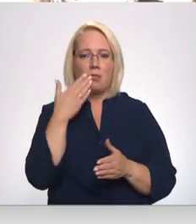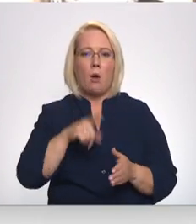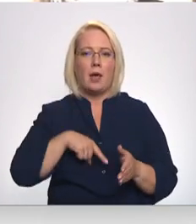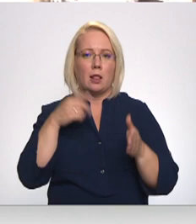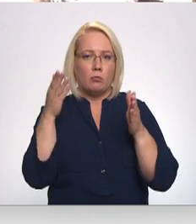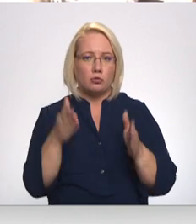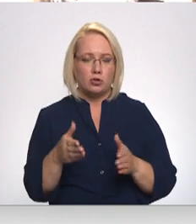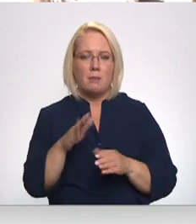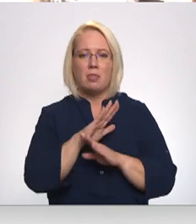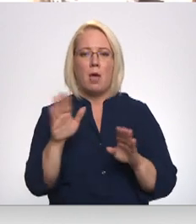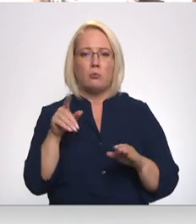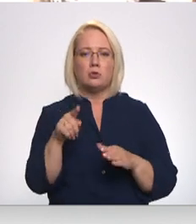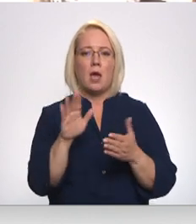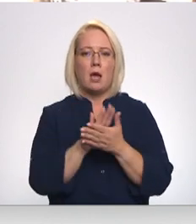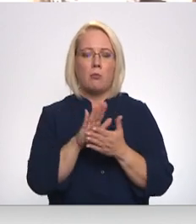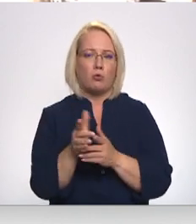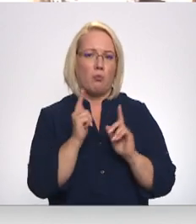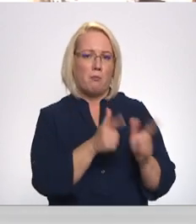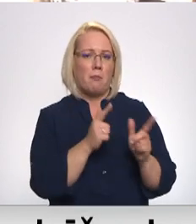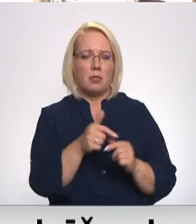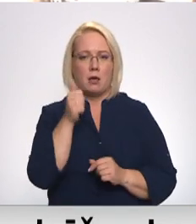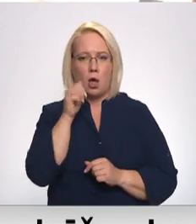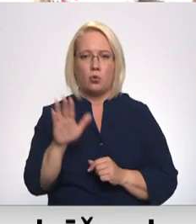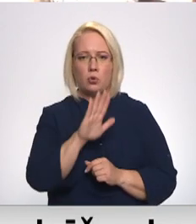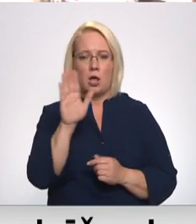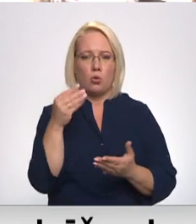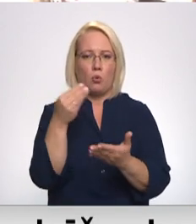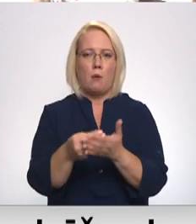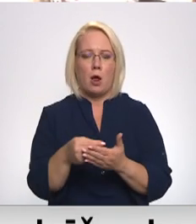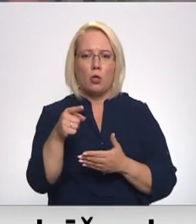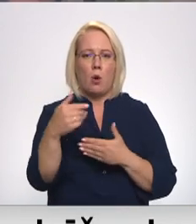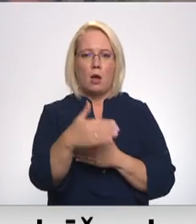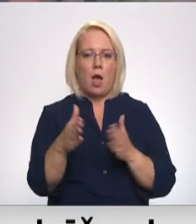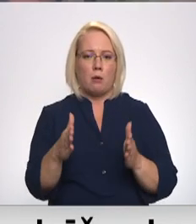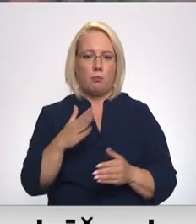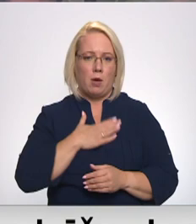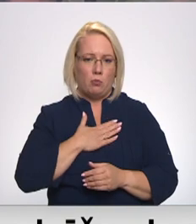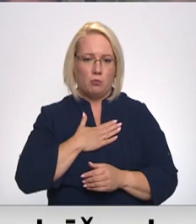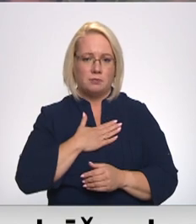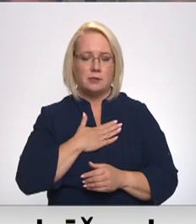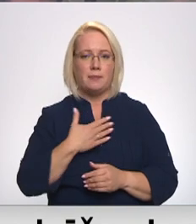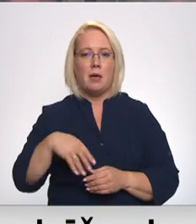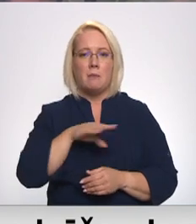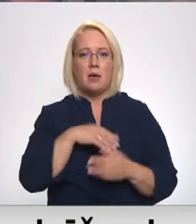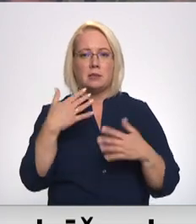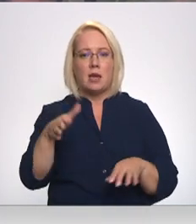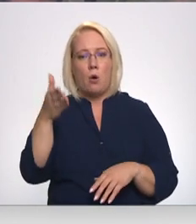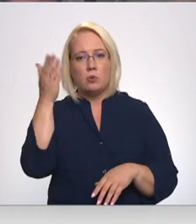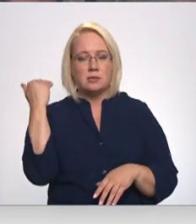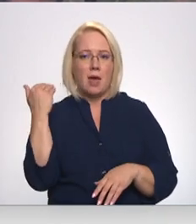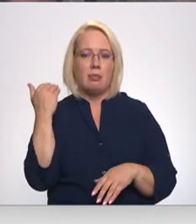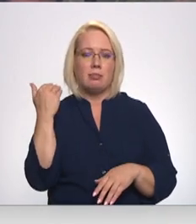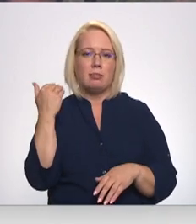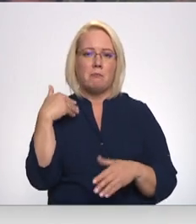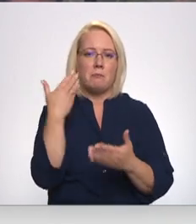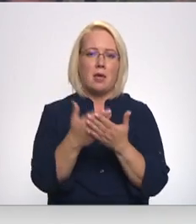nebūs tas tie atkritumi, ko tu izmet katru dienu ārā, nopērkot to kārbiņu pie mums. Mēs sen jau, kā Beķerējā, piedāvājam cilvēkiem